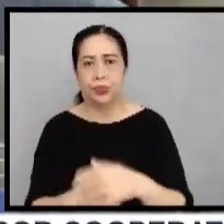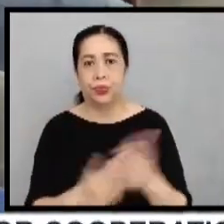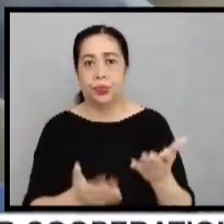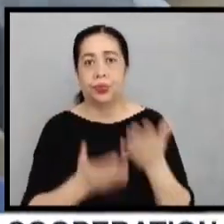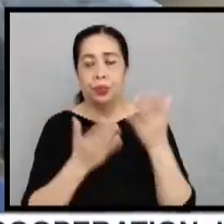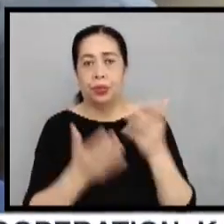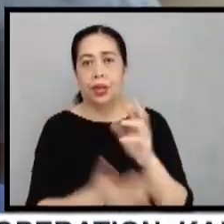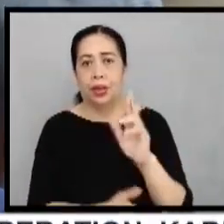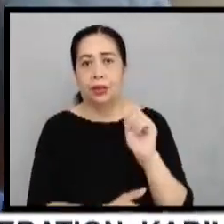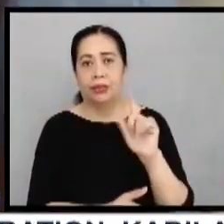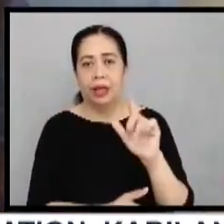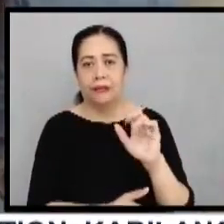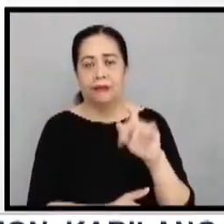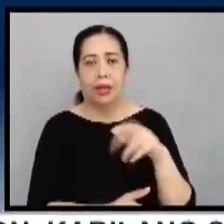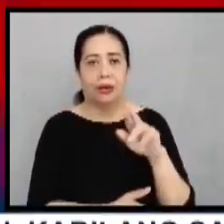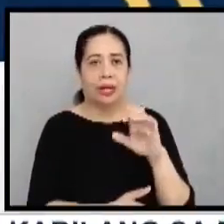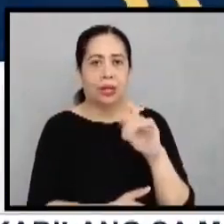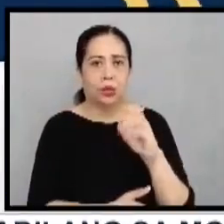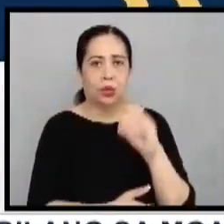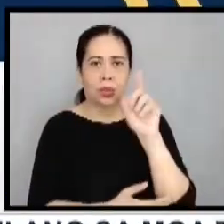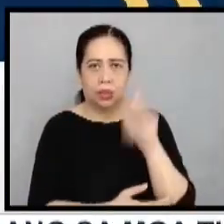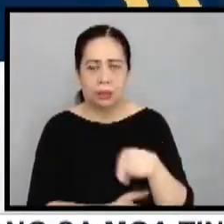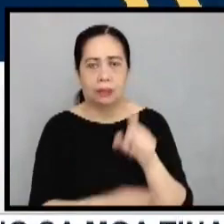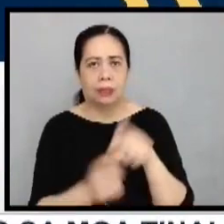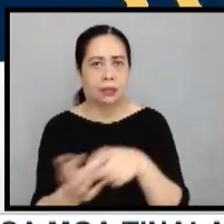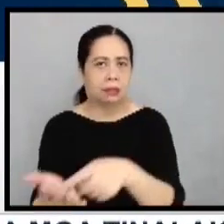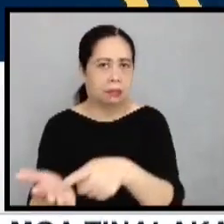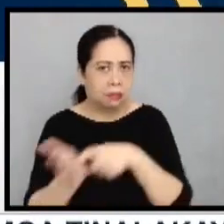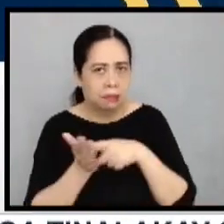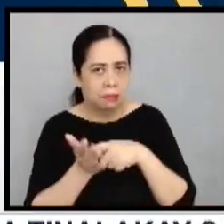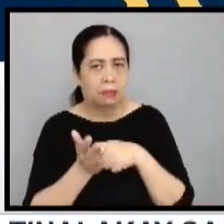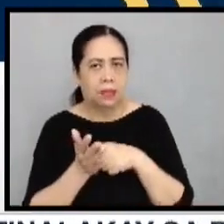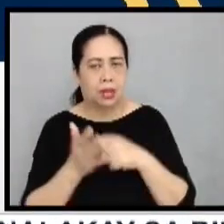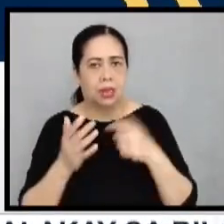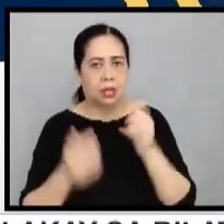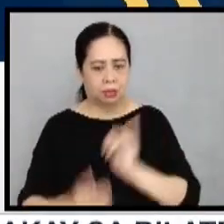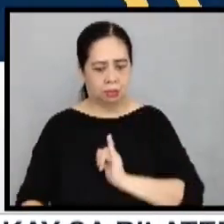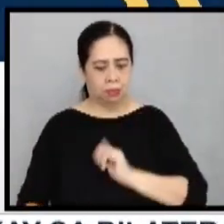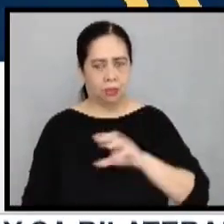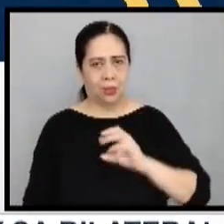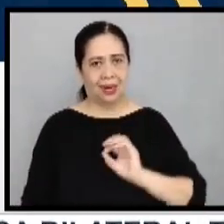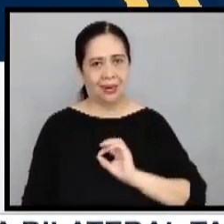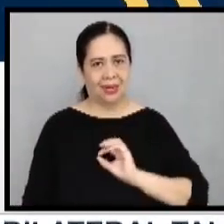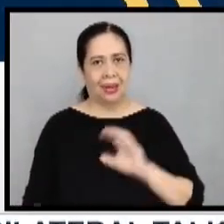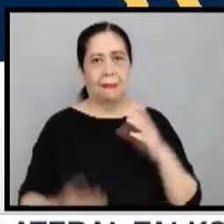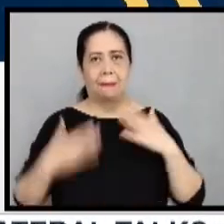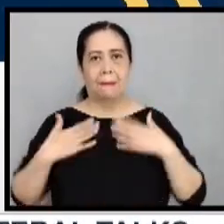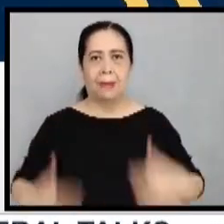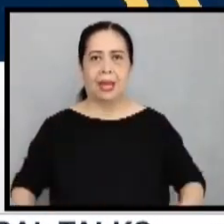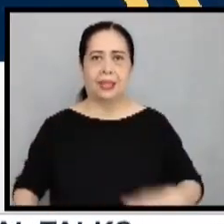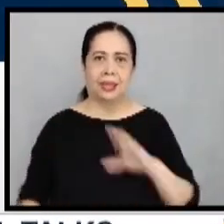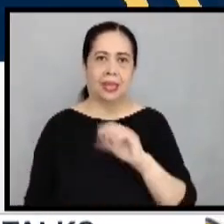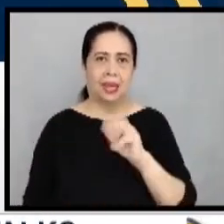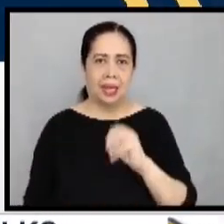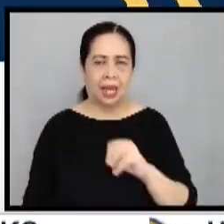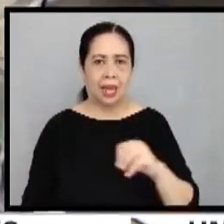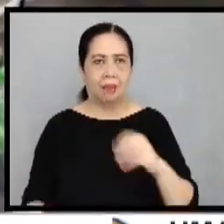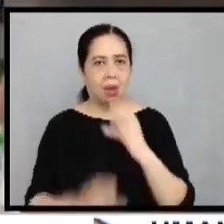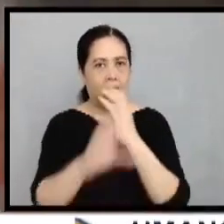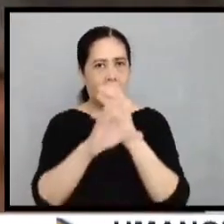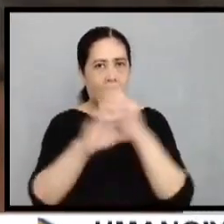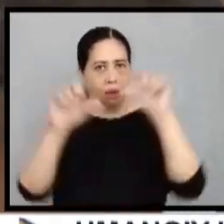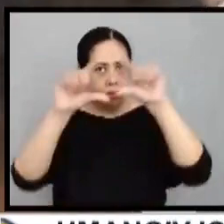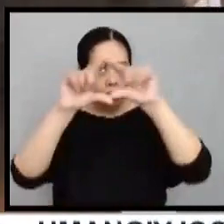Recto naman, iginiit na dapat gawing mandatory ang body camera sa mga drug bust, gayon din ang dash cam sa mga sasakyan ng mga